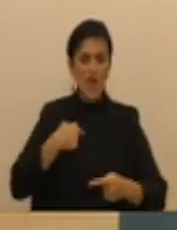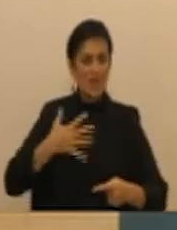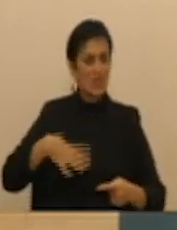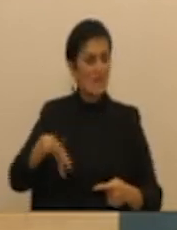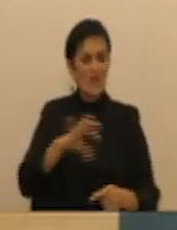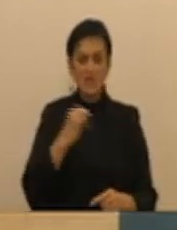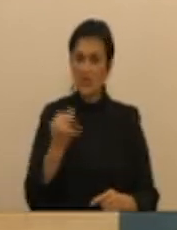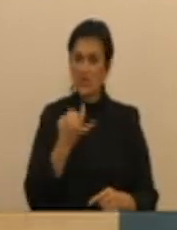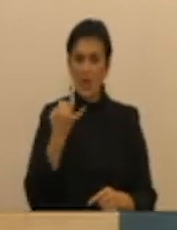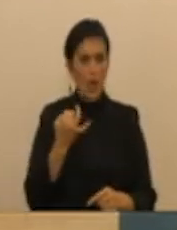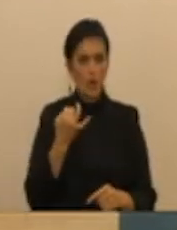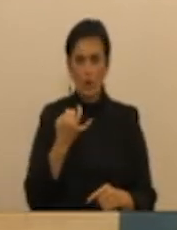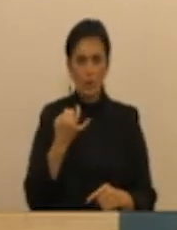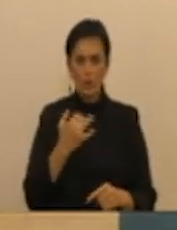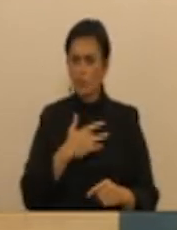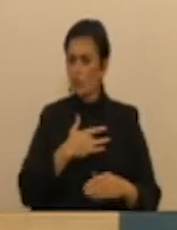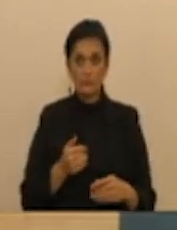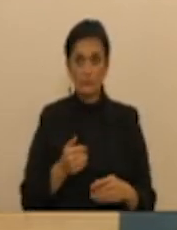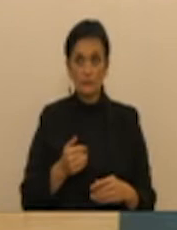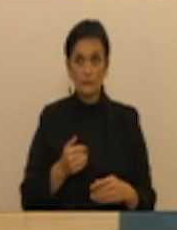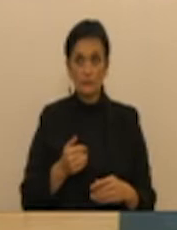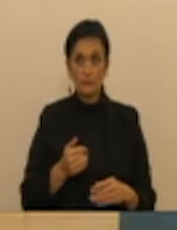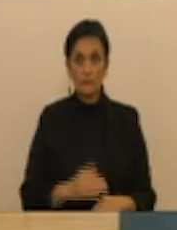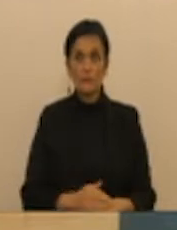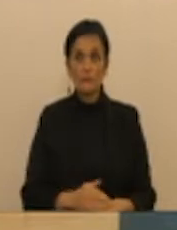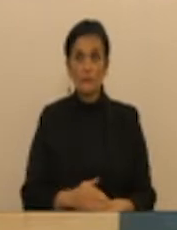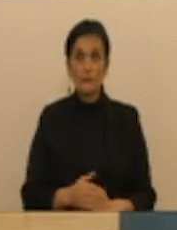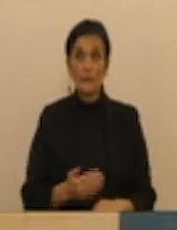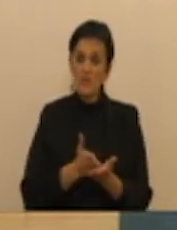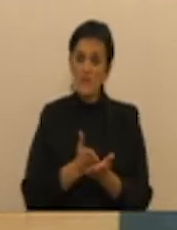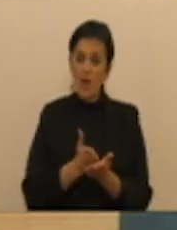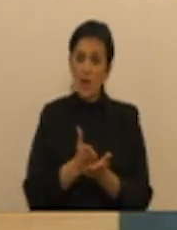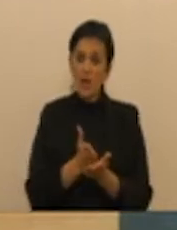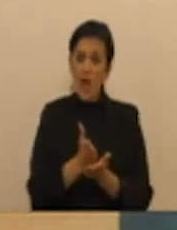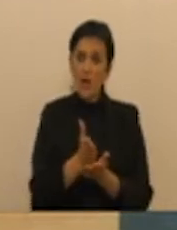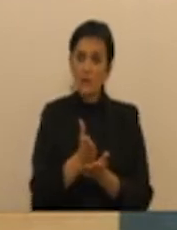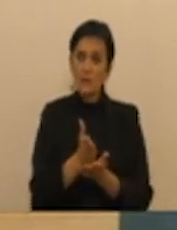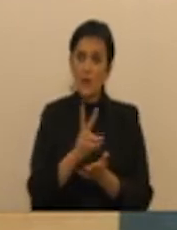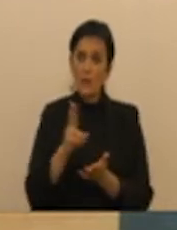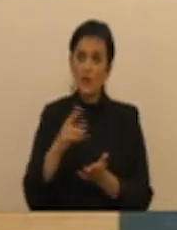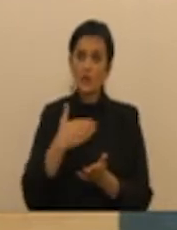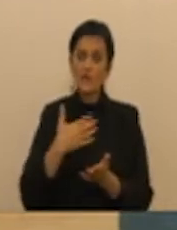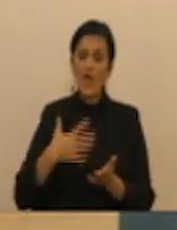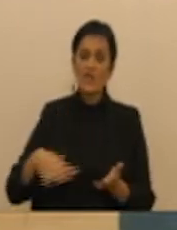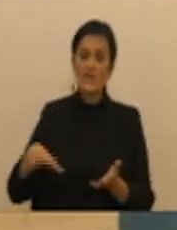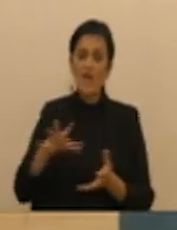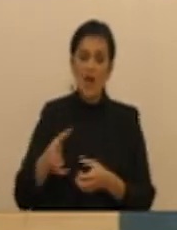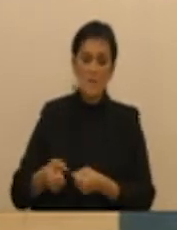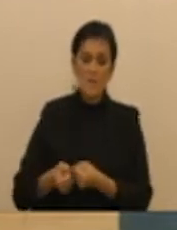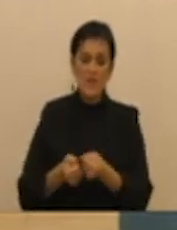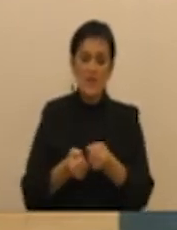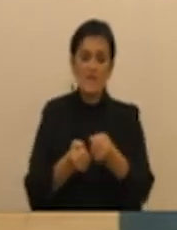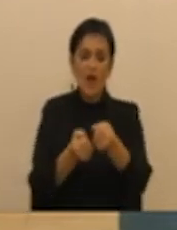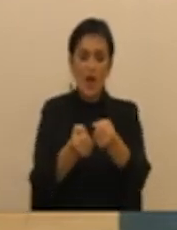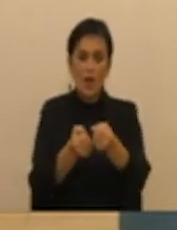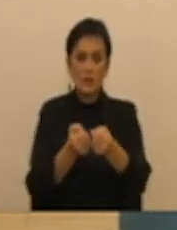ინტერესები უგულვებელყოფილი იქნება ნებაყოფლობით ხომ არ მივაქანებ ჩვენ ქვეყანას